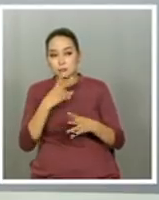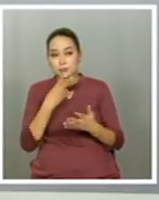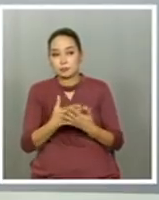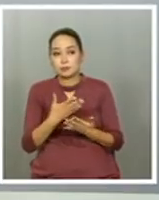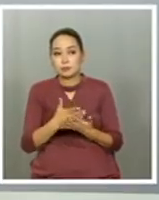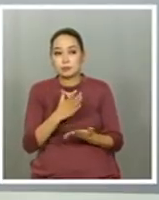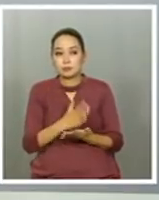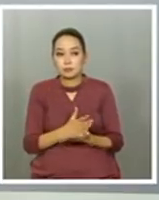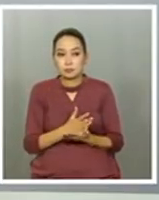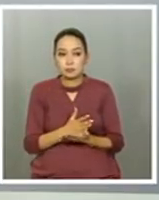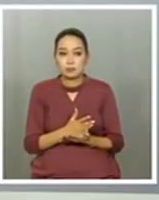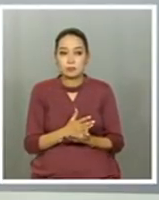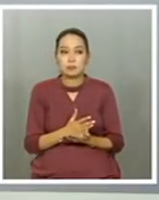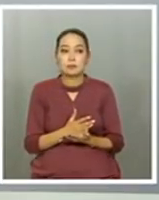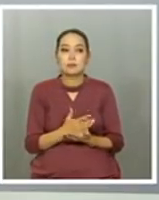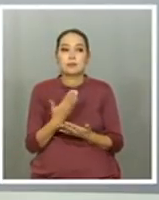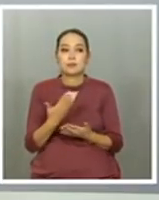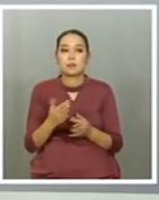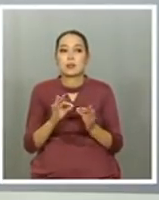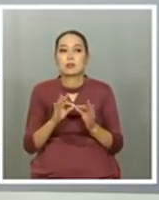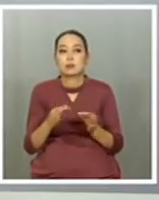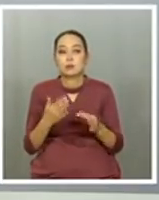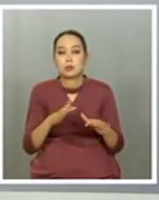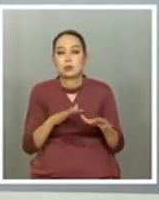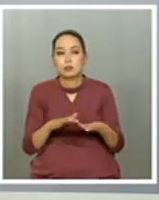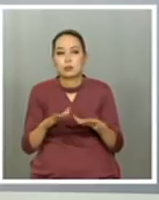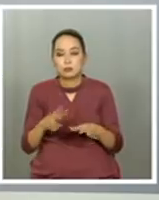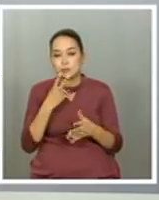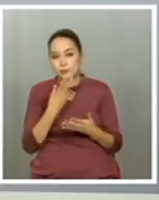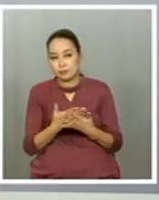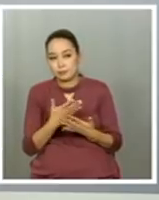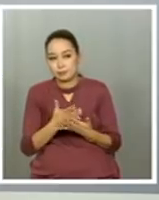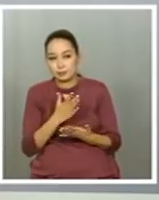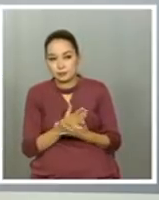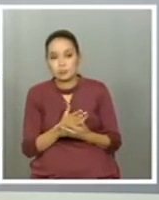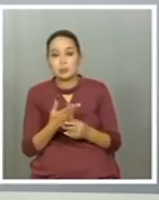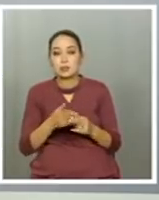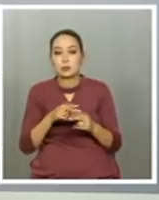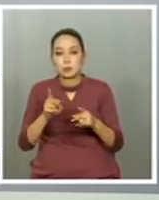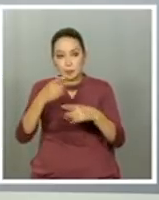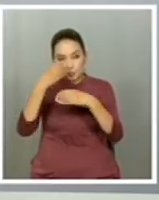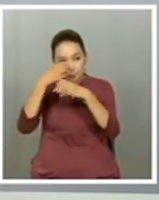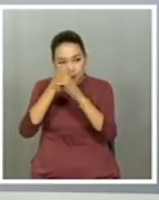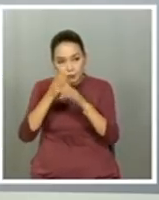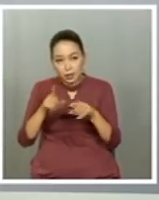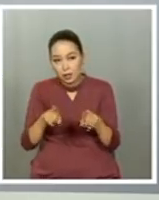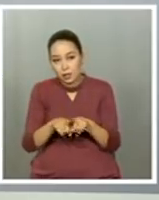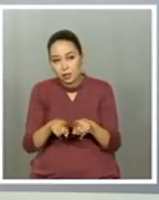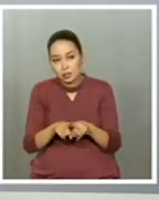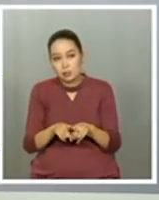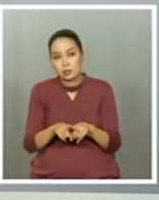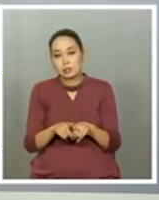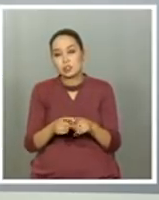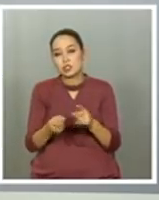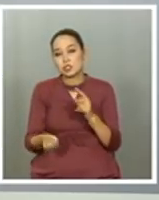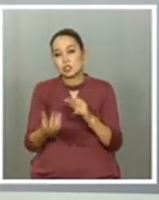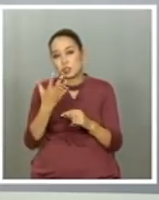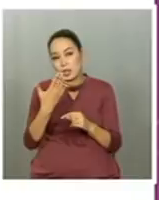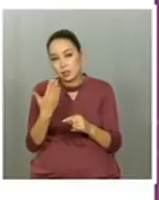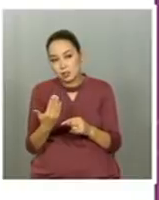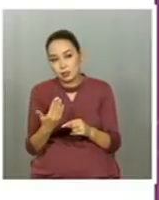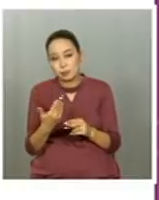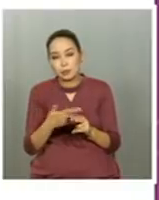біз құрғақ объектив ретінде қарастырамыз. Сонымен қатар микроскопта, мысалы, жарық пен ғана